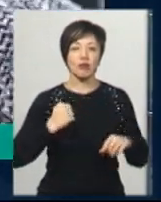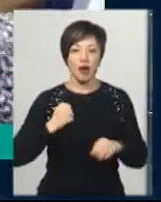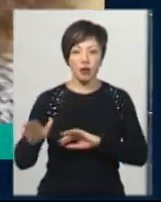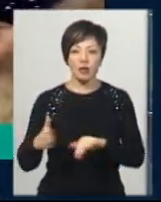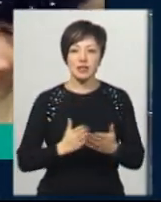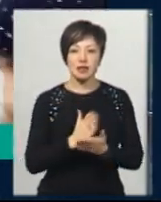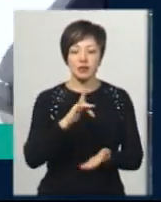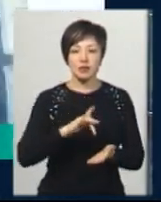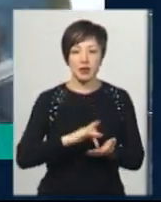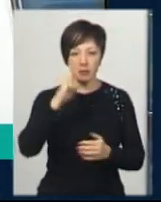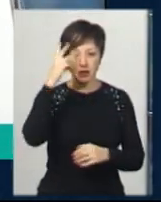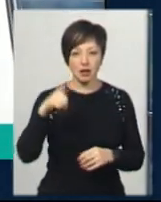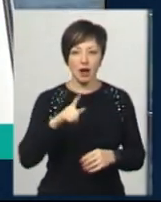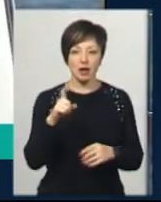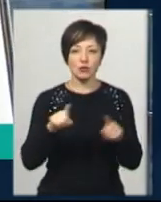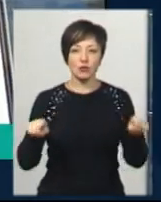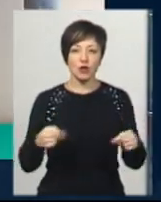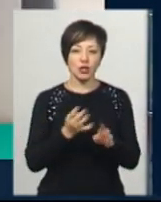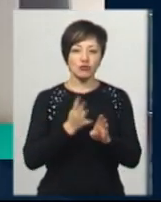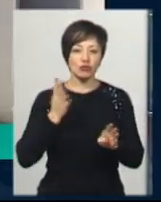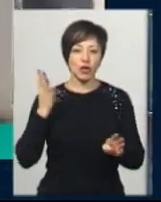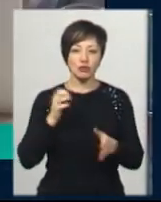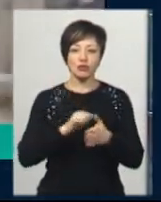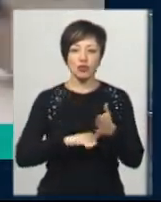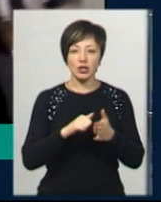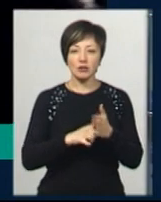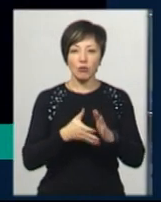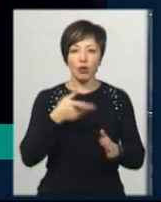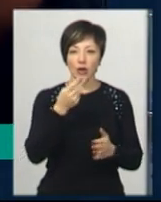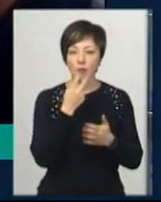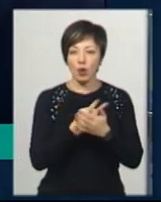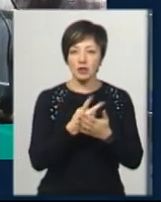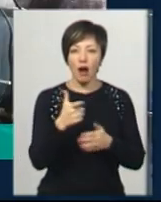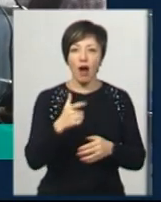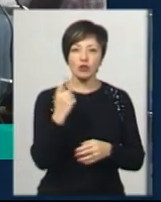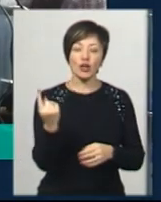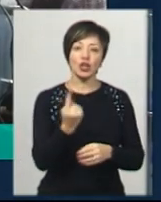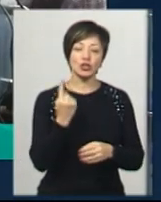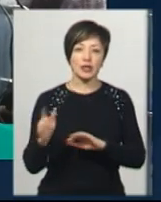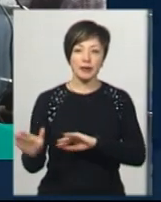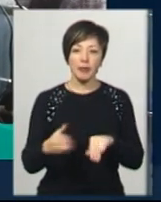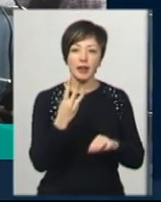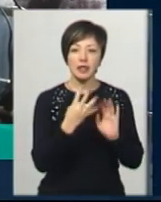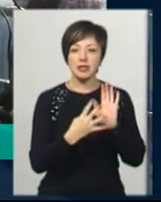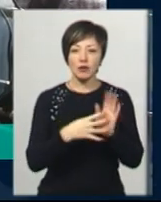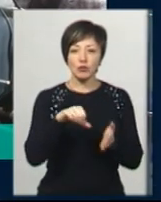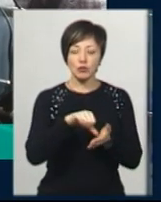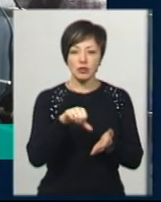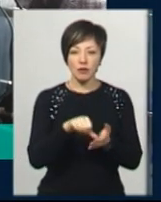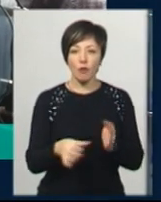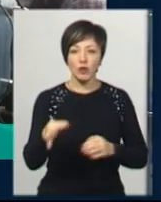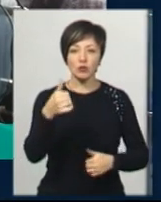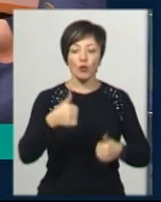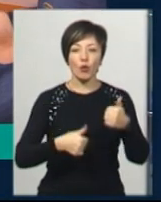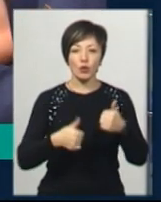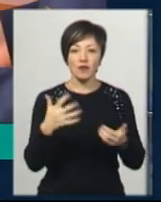сервісному центрі ПАТ «Хмельницькгаз» утворилися черги через подачу показників газових лічильників. 39 учасників взяли участь в обласному